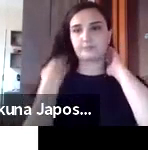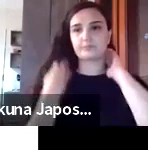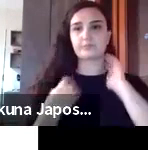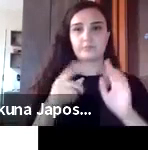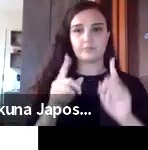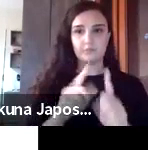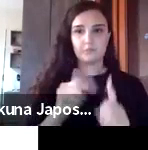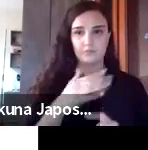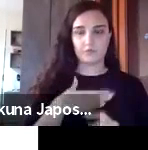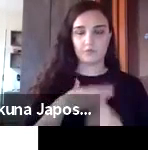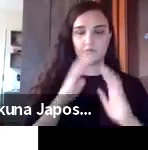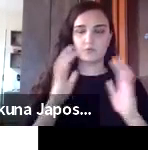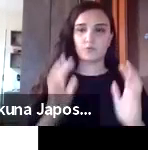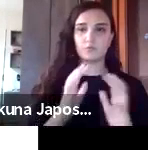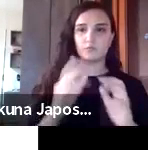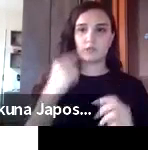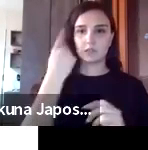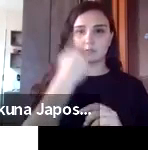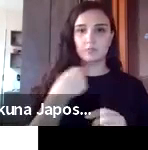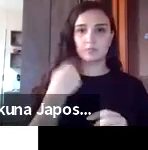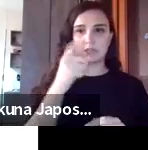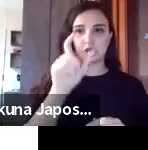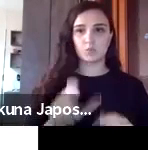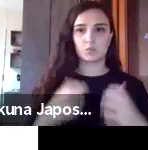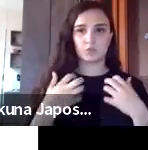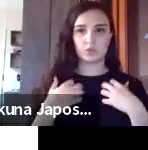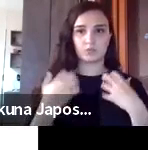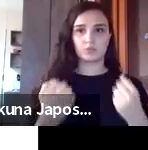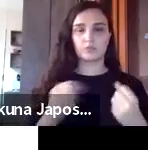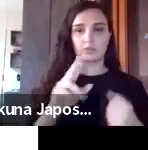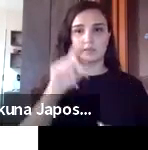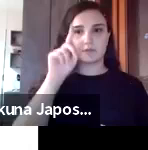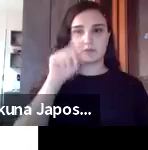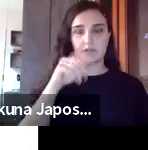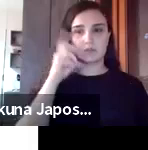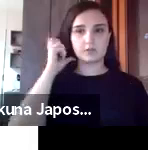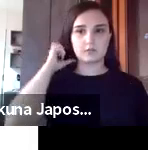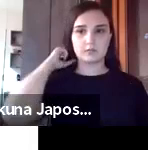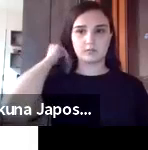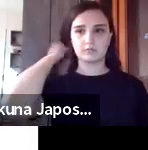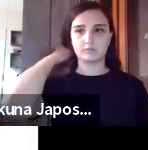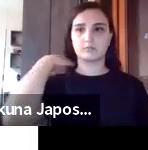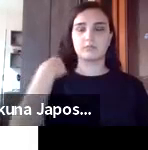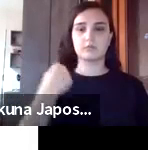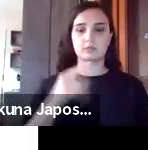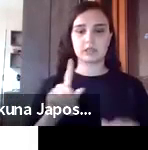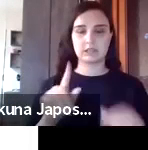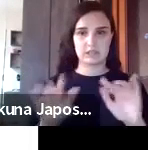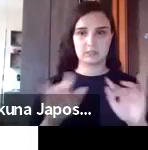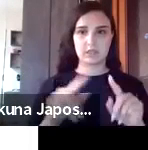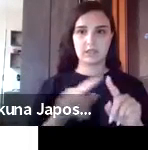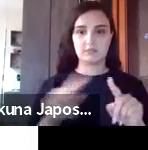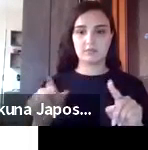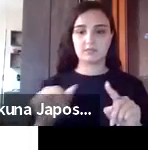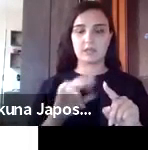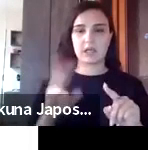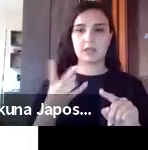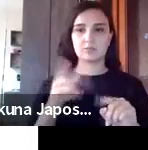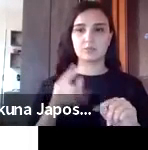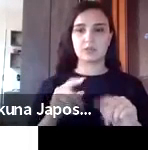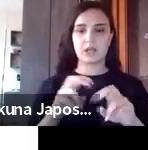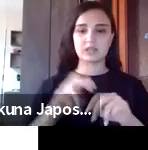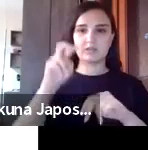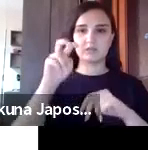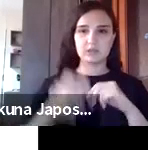ჩვენ ზრუნავთ ფიზიკურ ჯანმრთელობაზე და ვიცით, რომ რაღაცა გარკვეული ქმედებები არ უნდა გადახდეთ დიდი